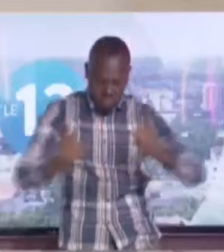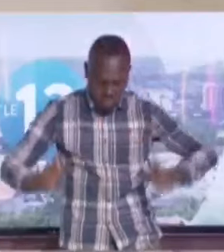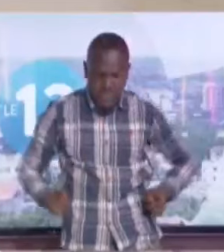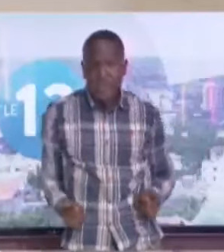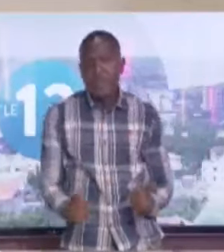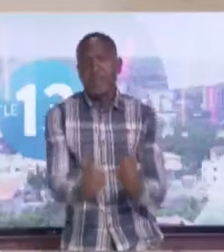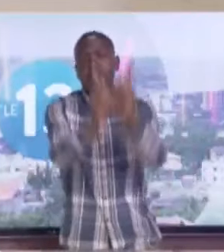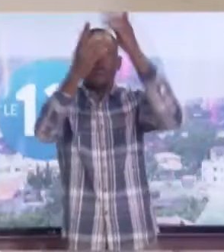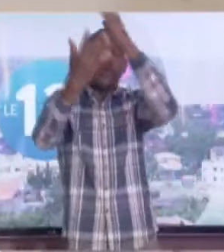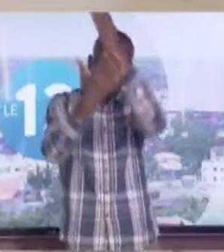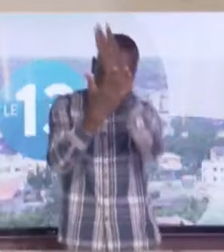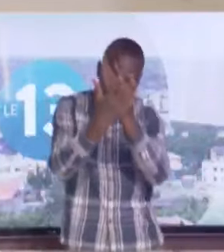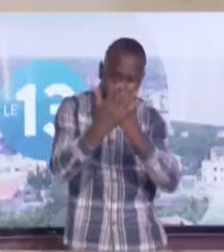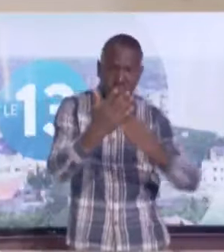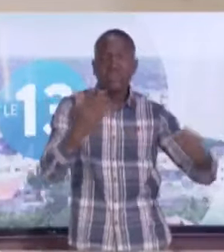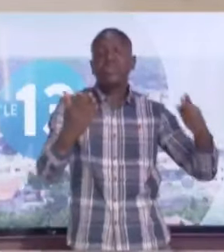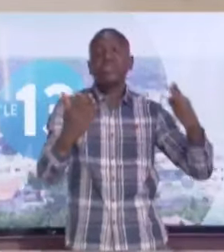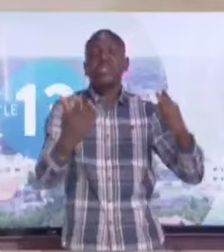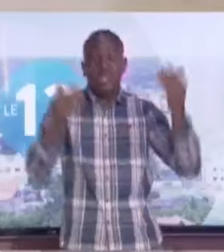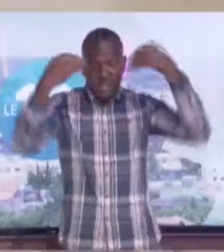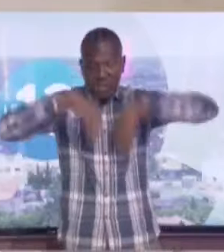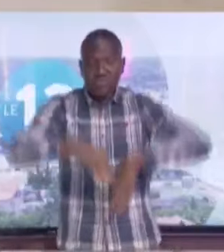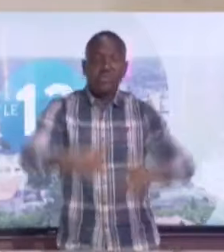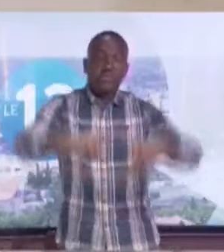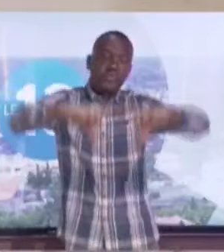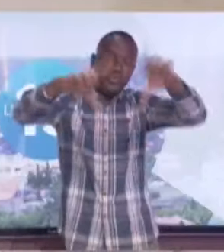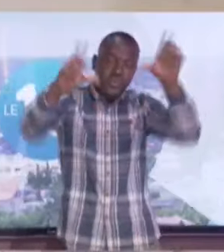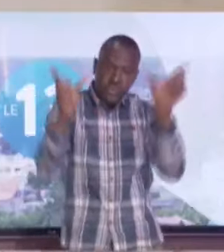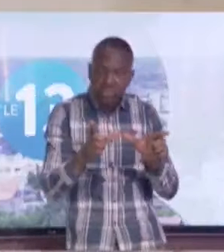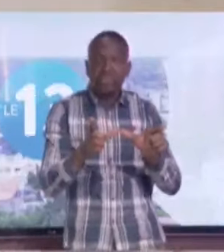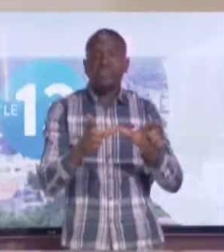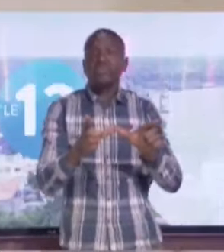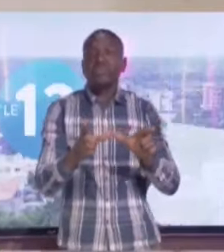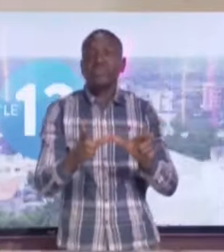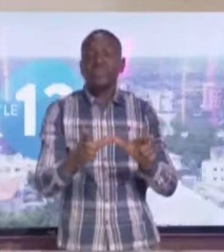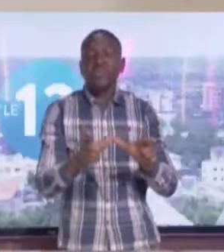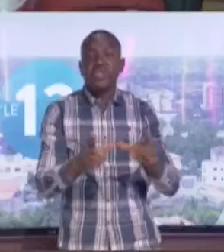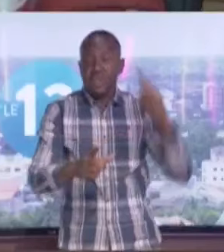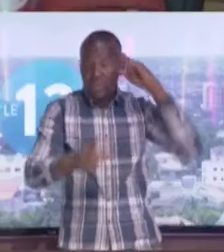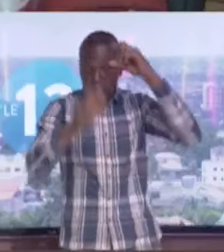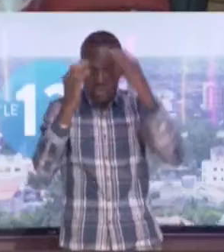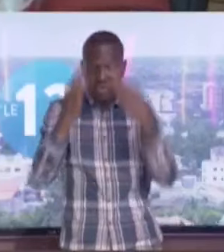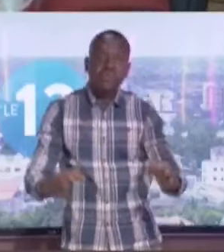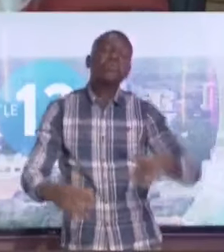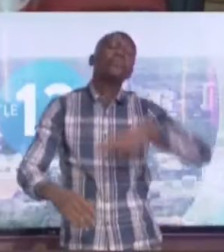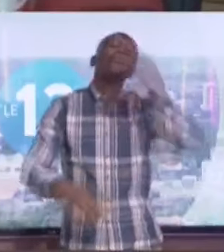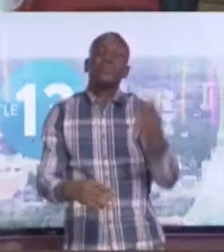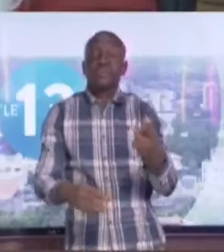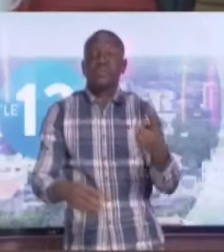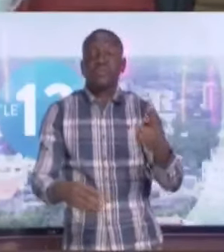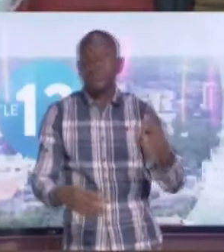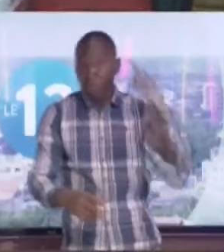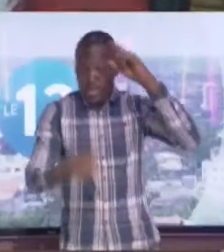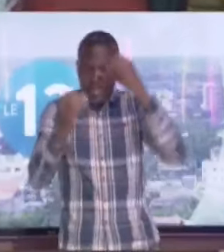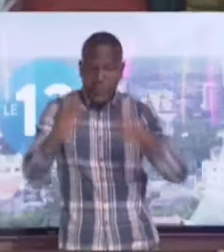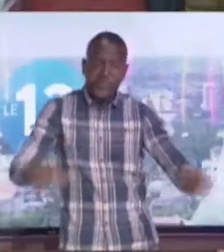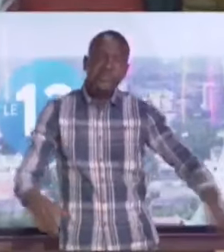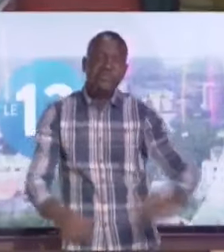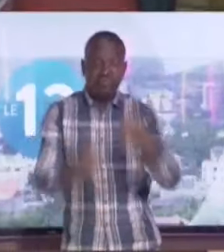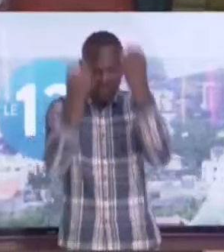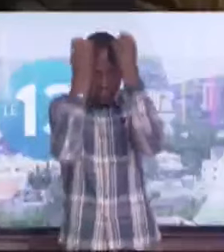et particulièrement dans les zones rurales. L'ambition répond ici aux aspirations du chef de